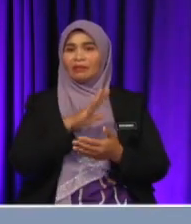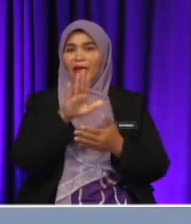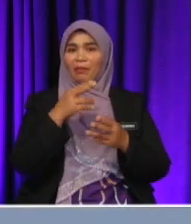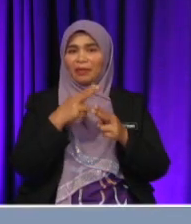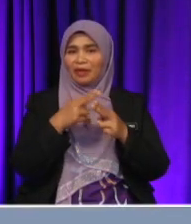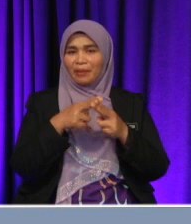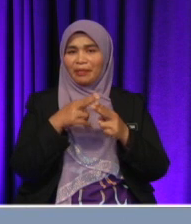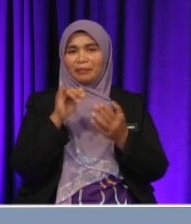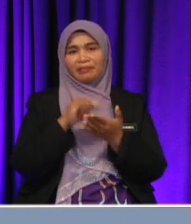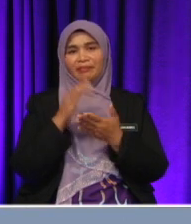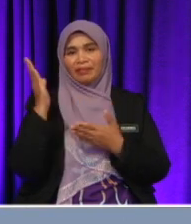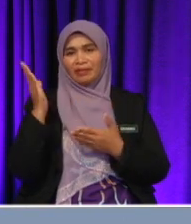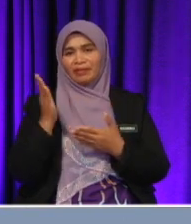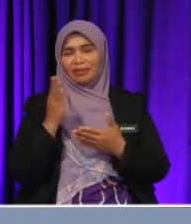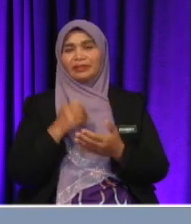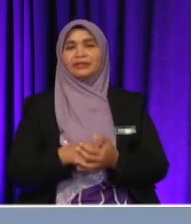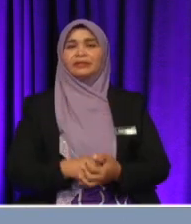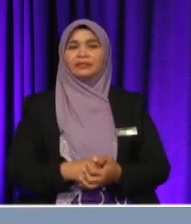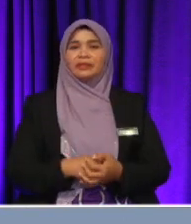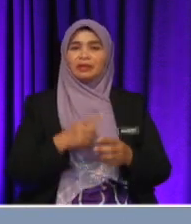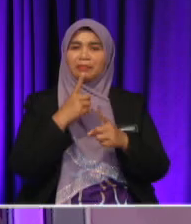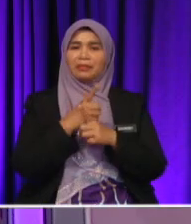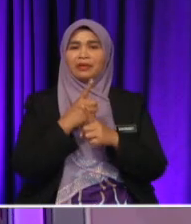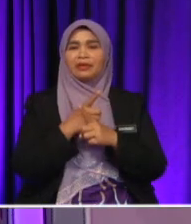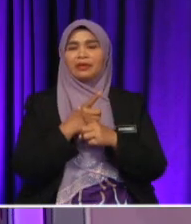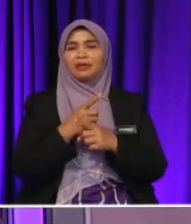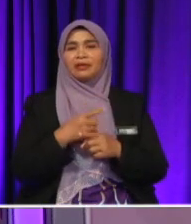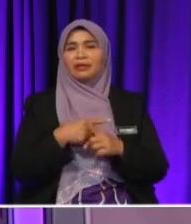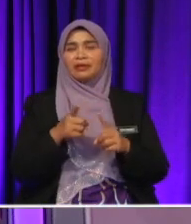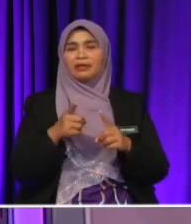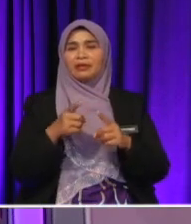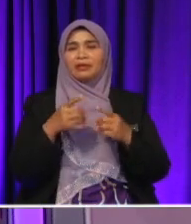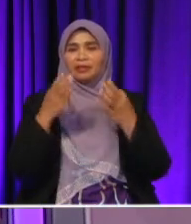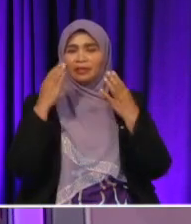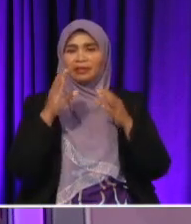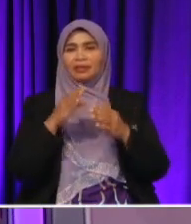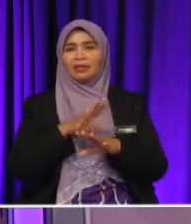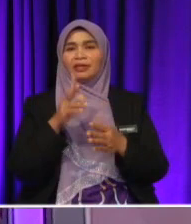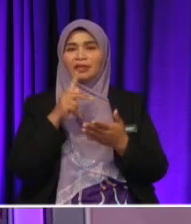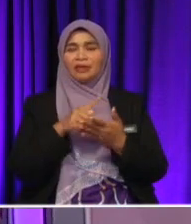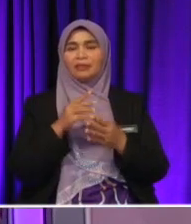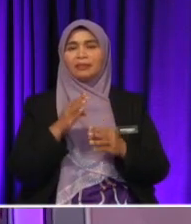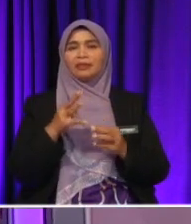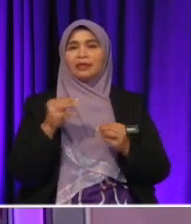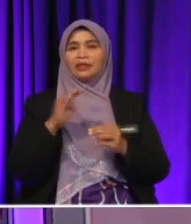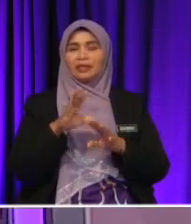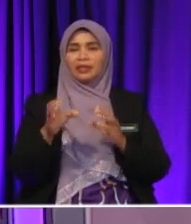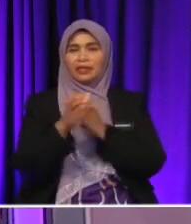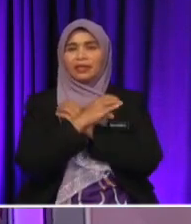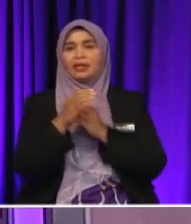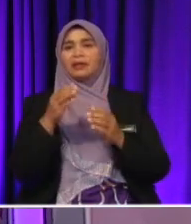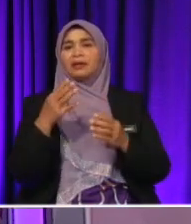zerofi dan halofi Betul lah tapi kan tadi tak kenal maka tak cinta macam-macam